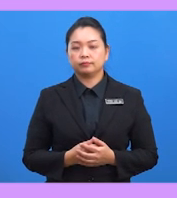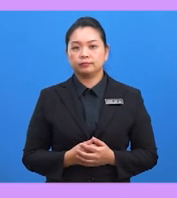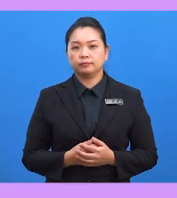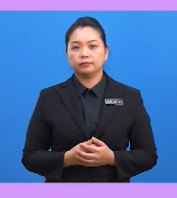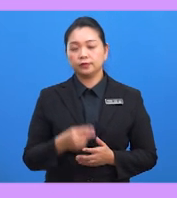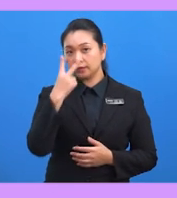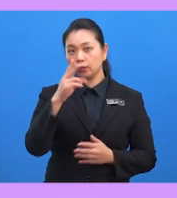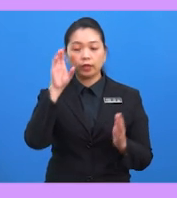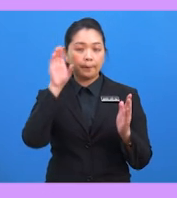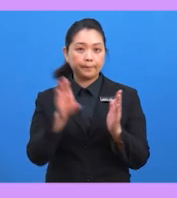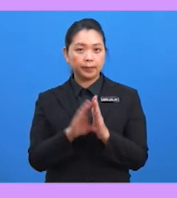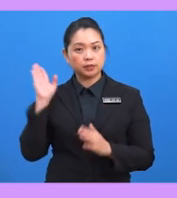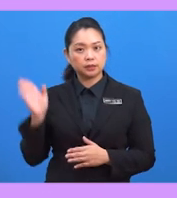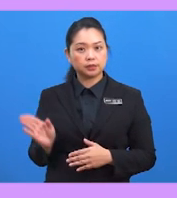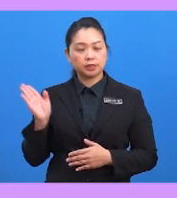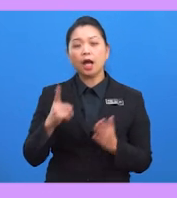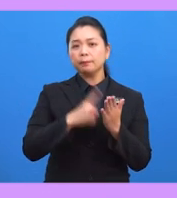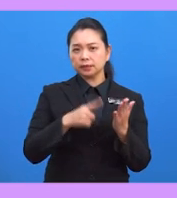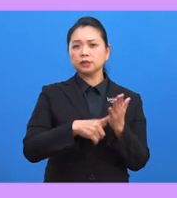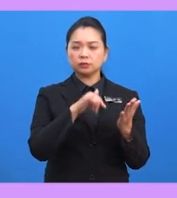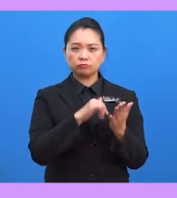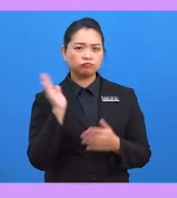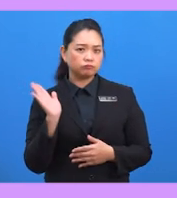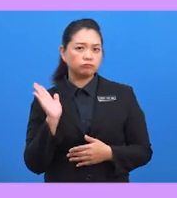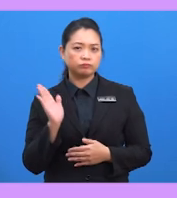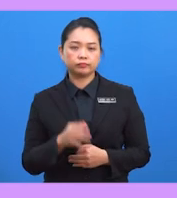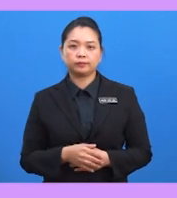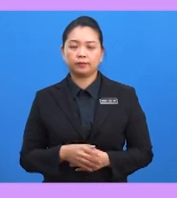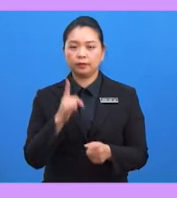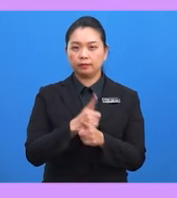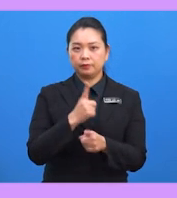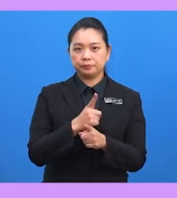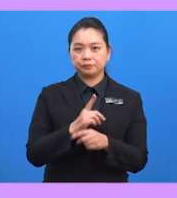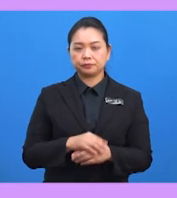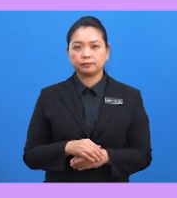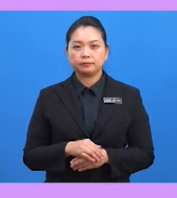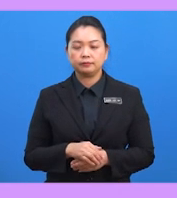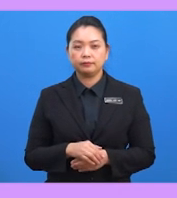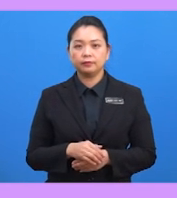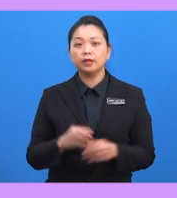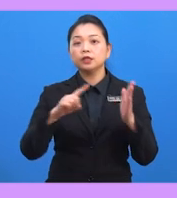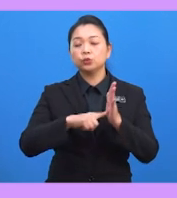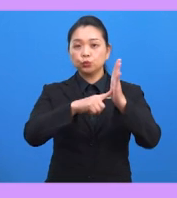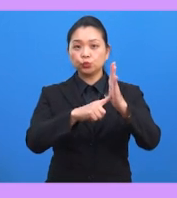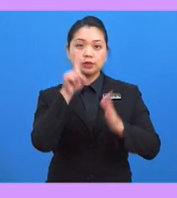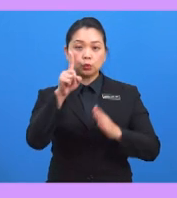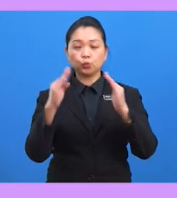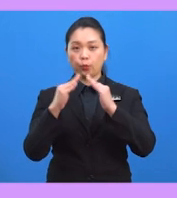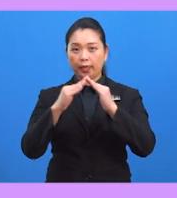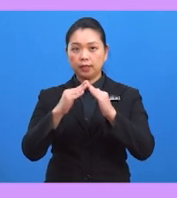perhatikan gambar 1. Apakah gambar tersebut? Betul, gambar 1 menunjukkan sebuah